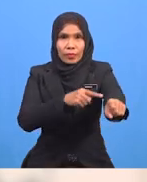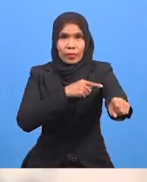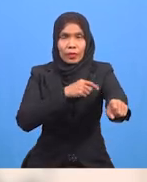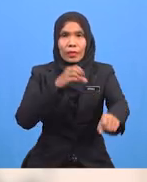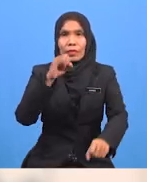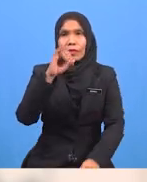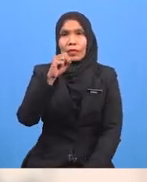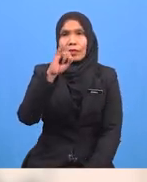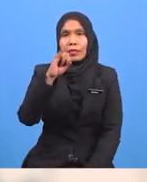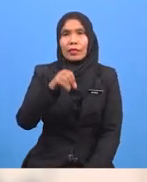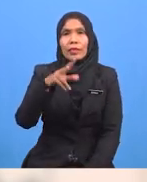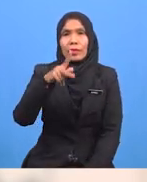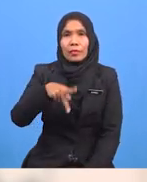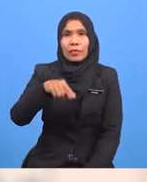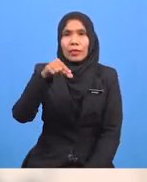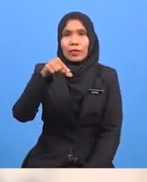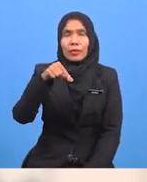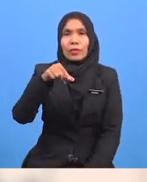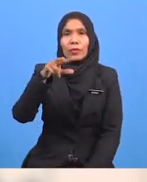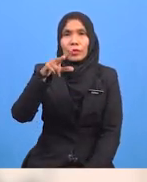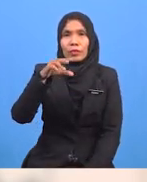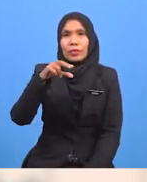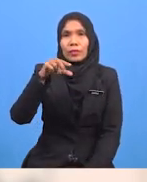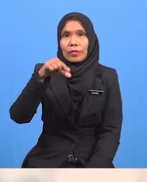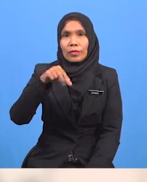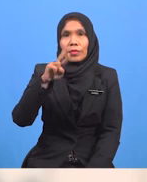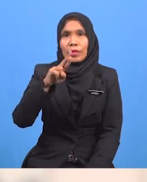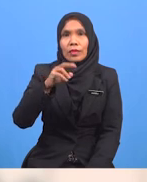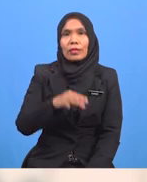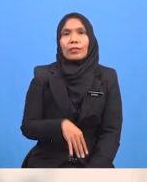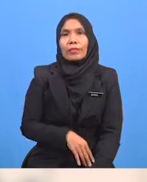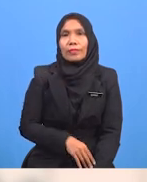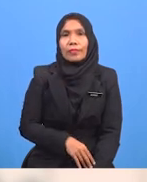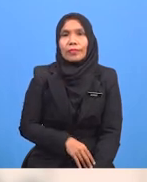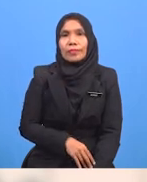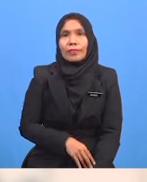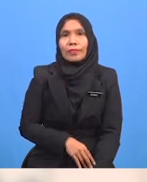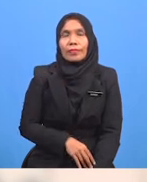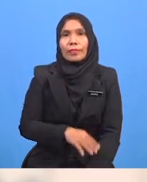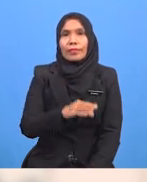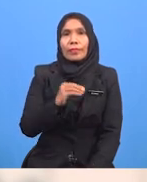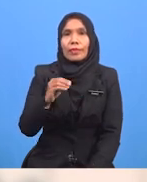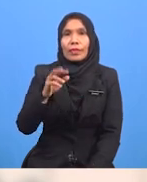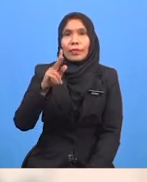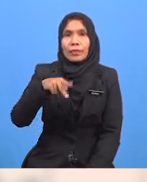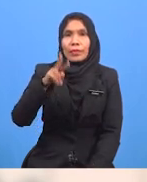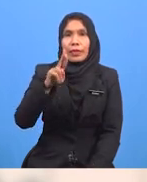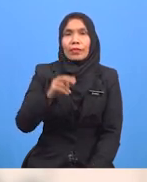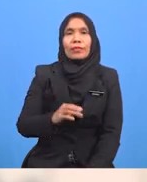PQ PR dan QR telah diberi Cari luas segitiga